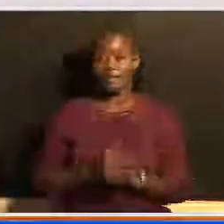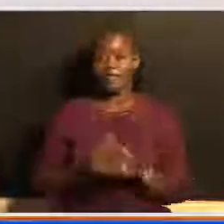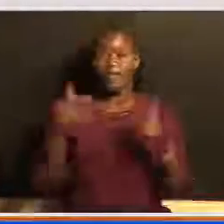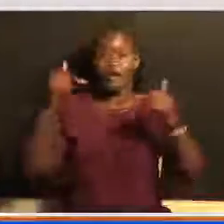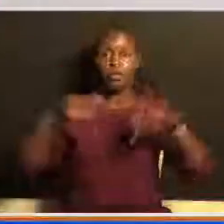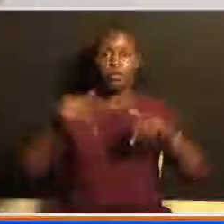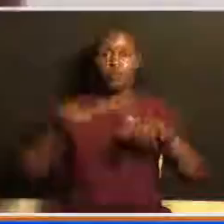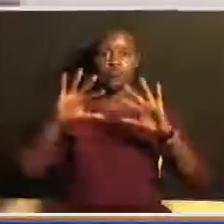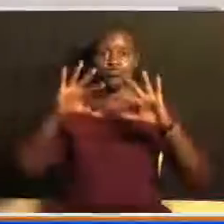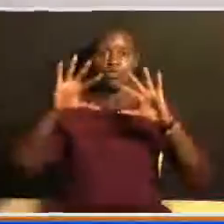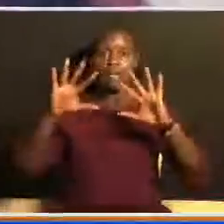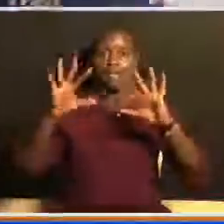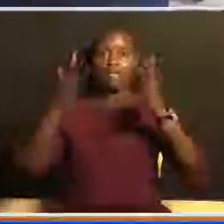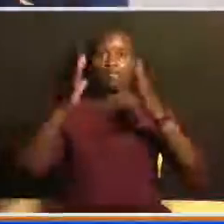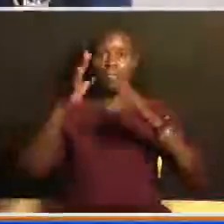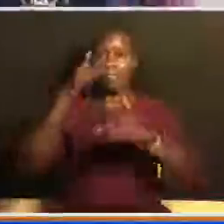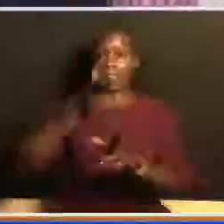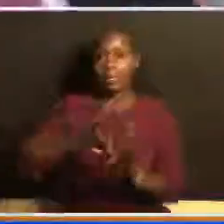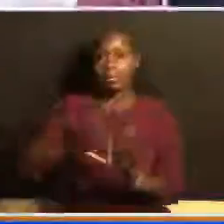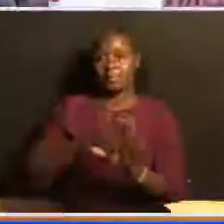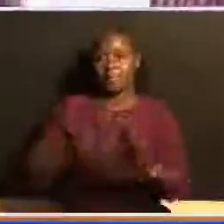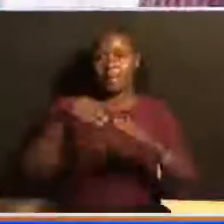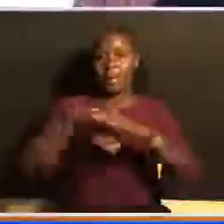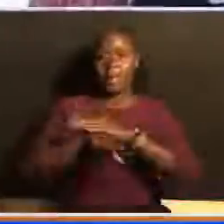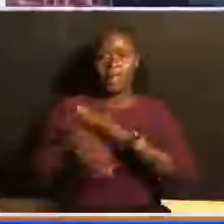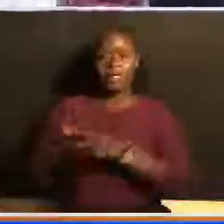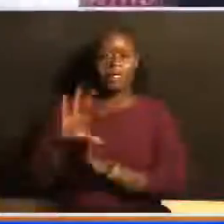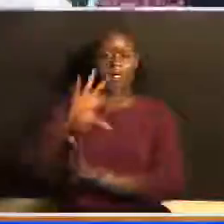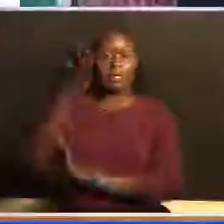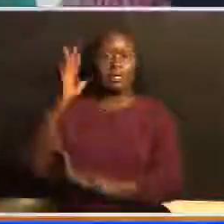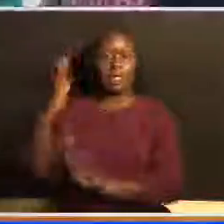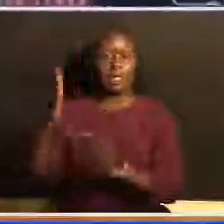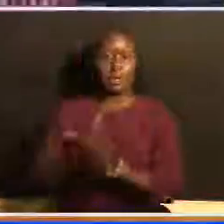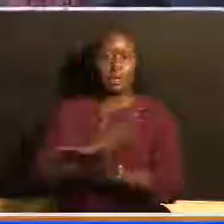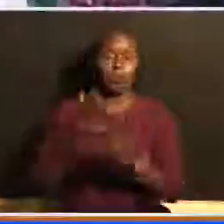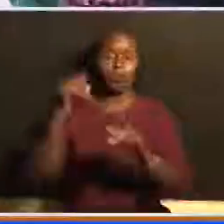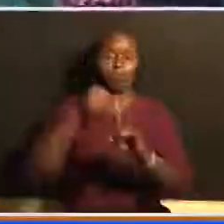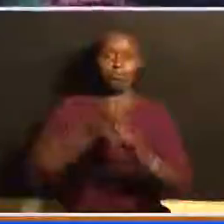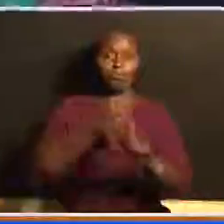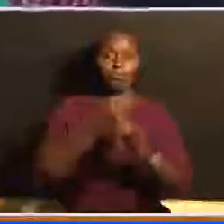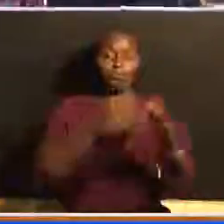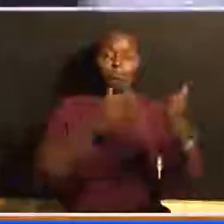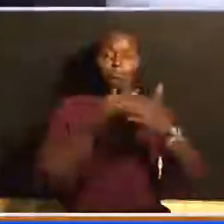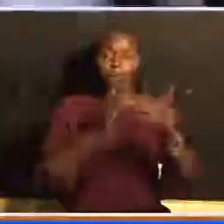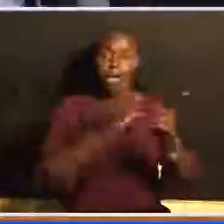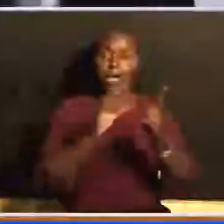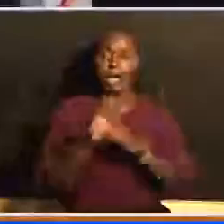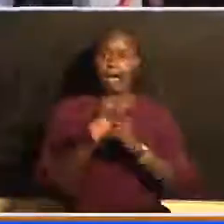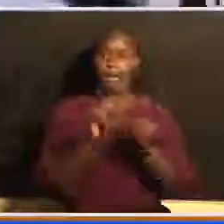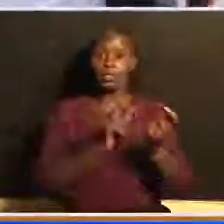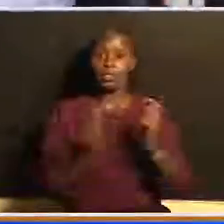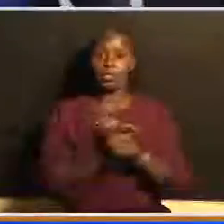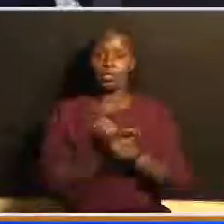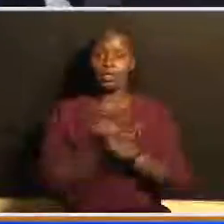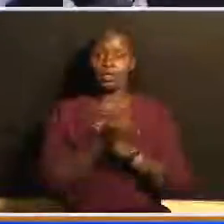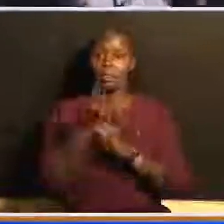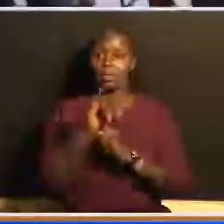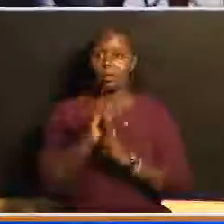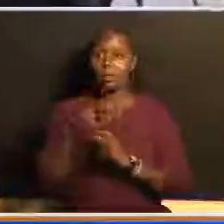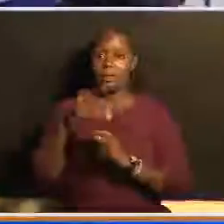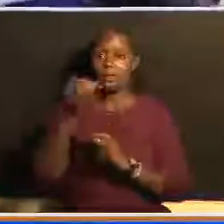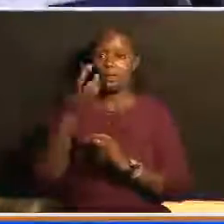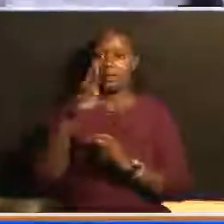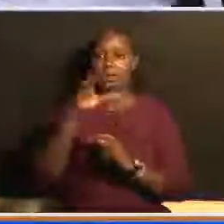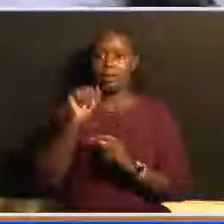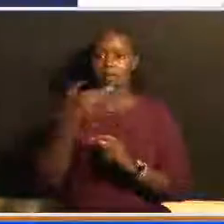albinos participate in a tree planting event in Machakos County as part of the efforts to mitigate climate change. Zipora Ntunini, an advocate